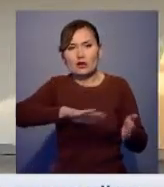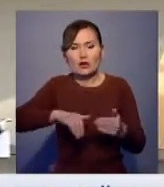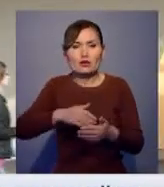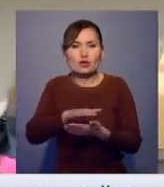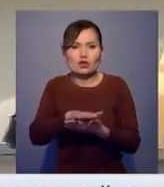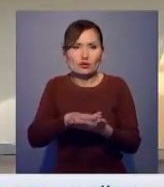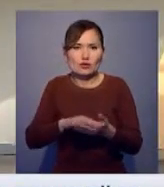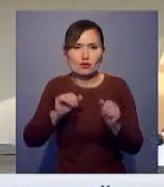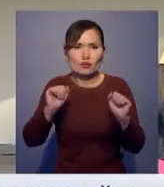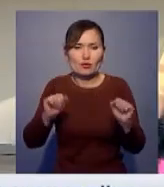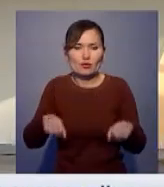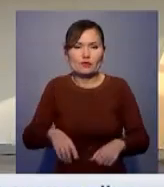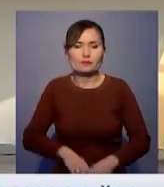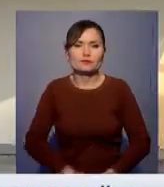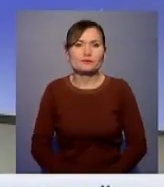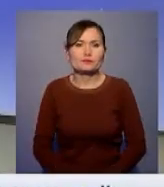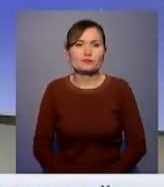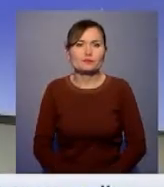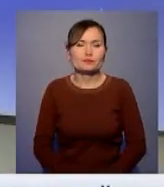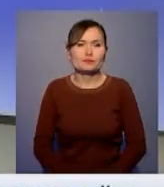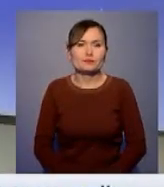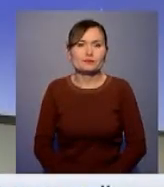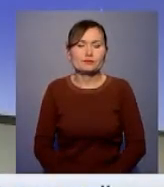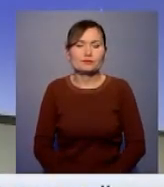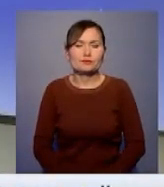созылуы мүмкін деп отыр.